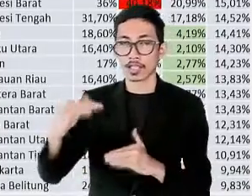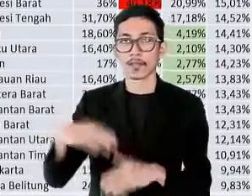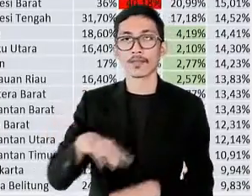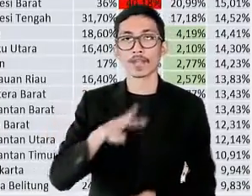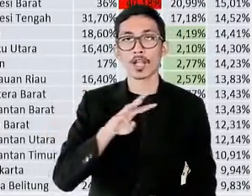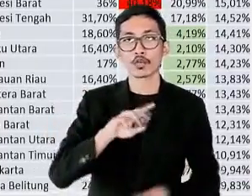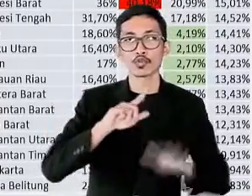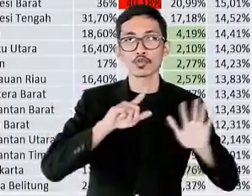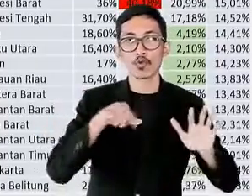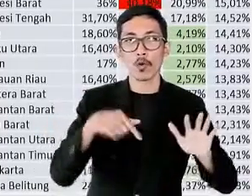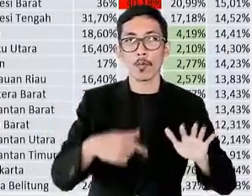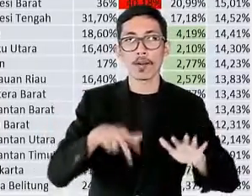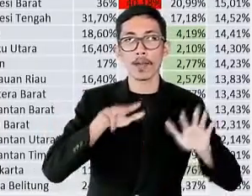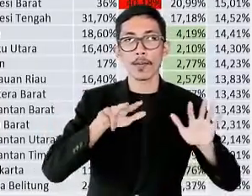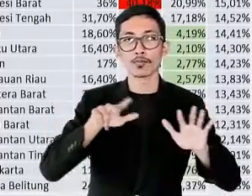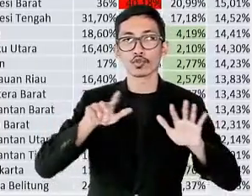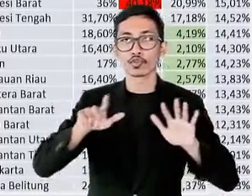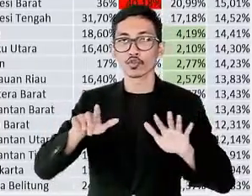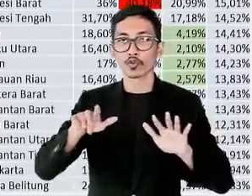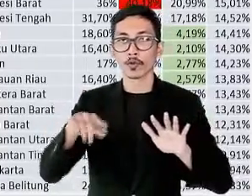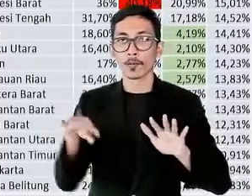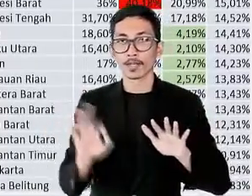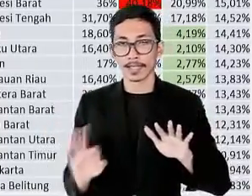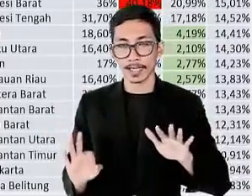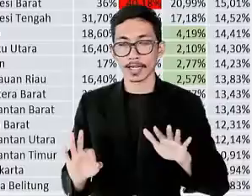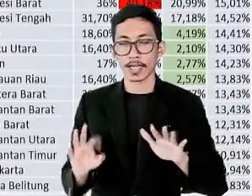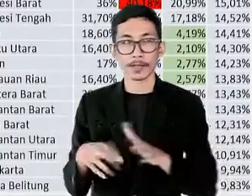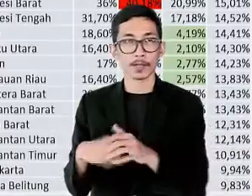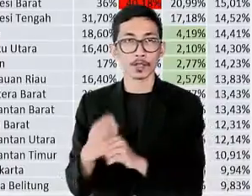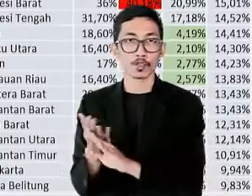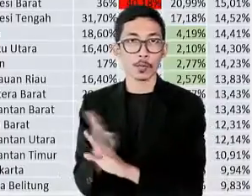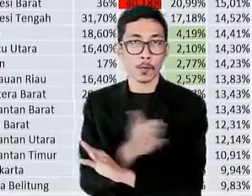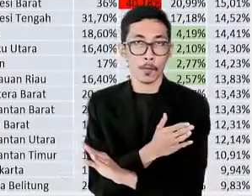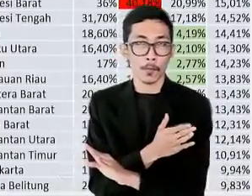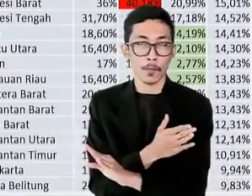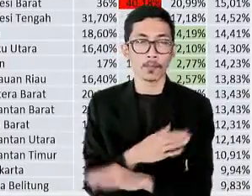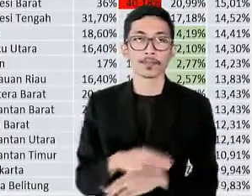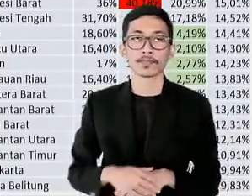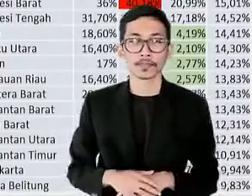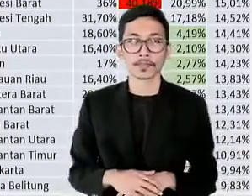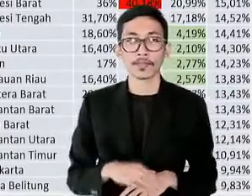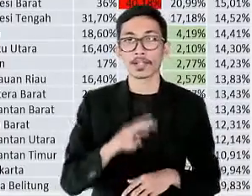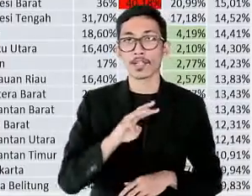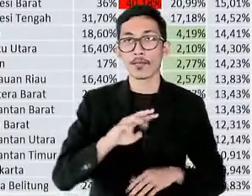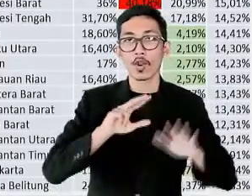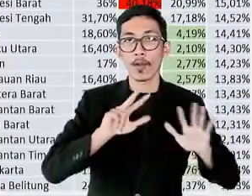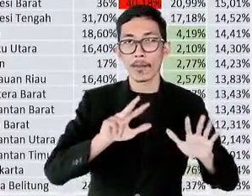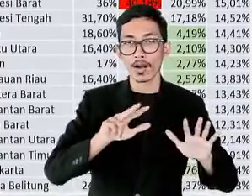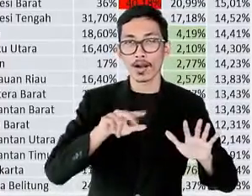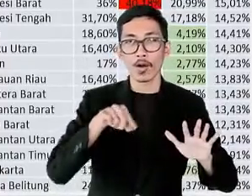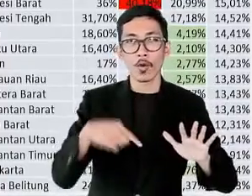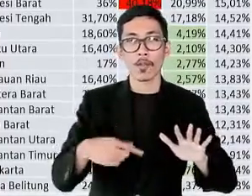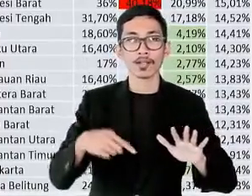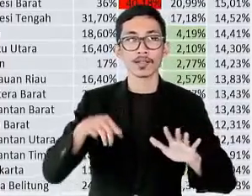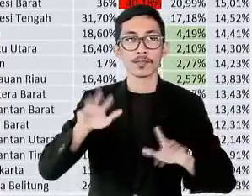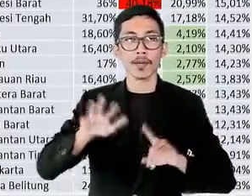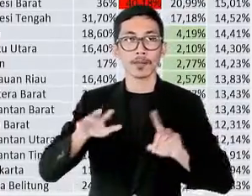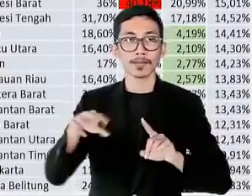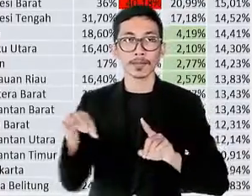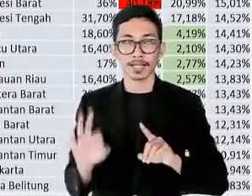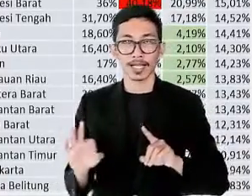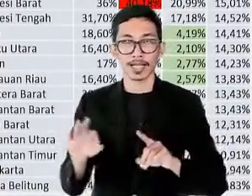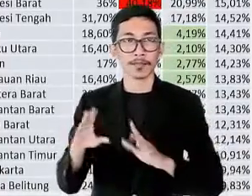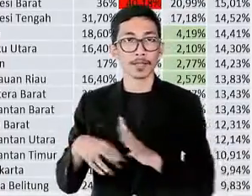37,8 puluh tujuh persen pada minggu sebelumnya dan 38,9 belas persen pada